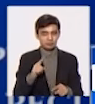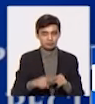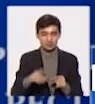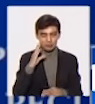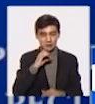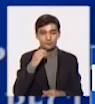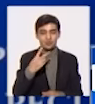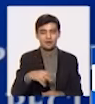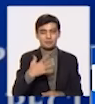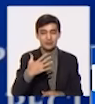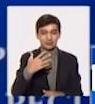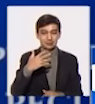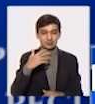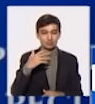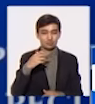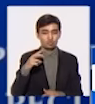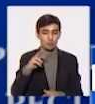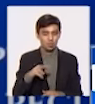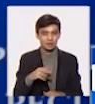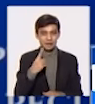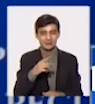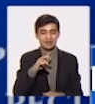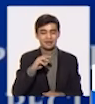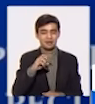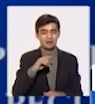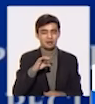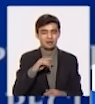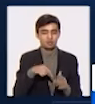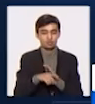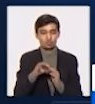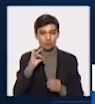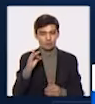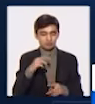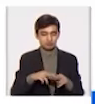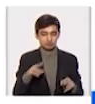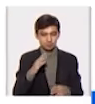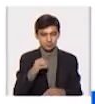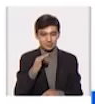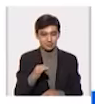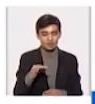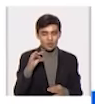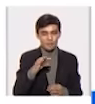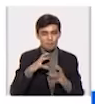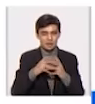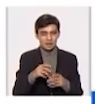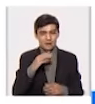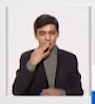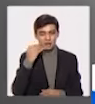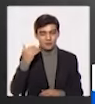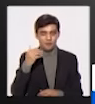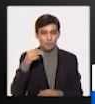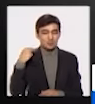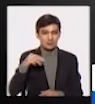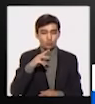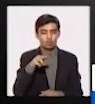данная стоимость, то есть данные платежи будут равны нулю. Әлем елдері дүрлігіп жатса, ақш президенті Дональд